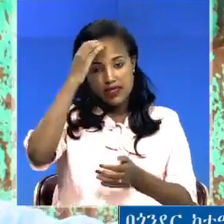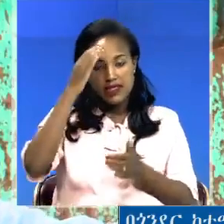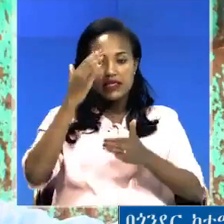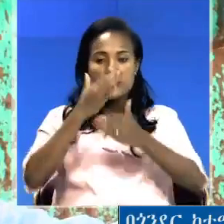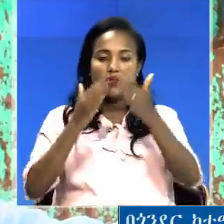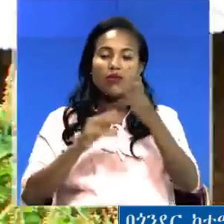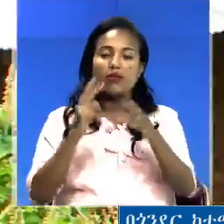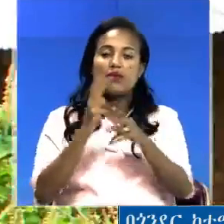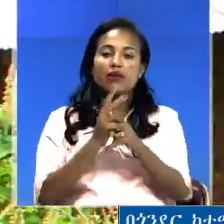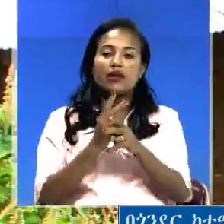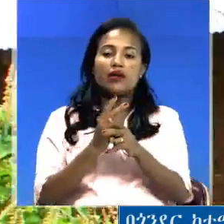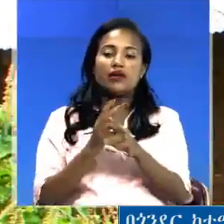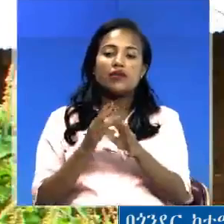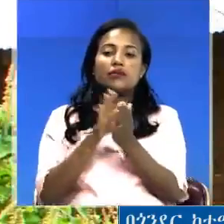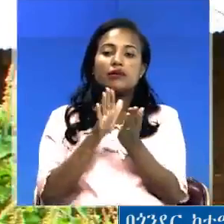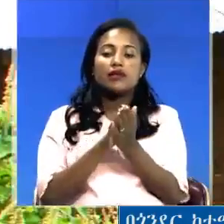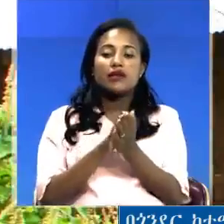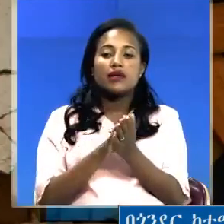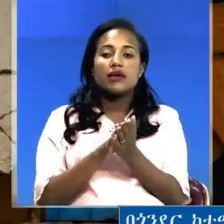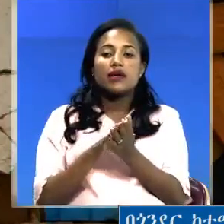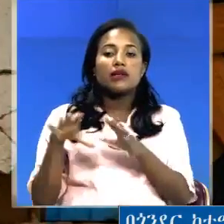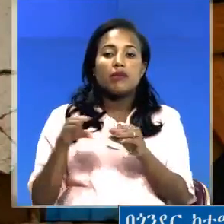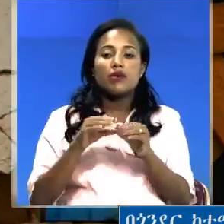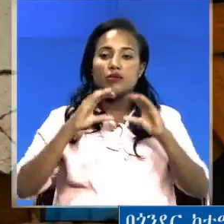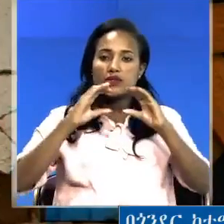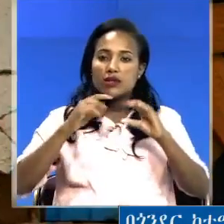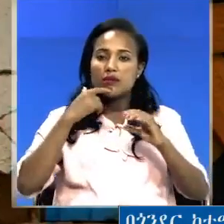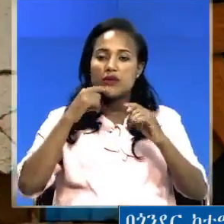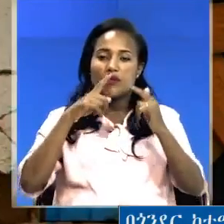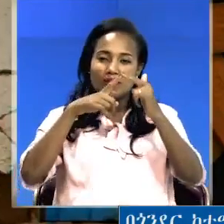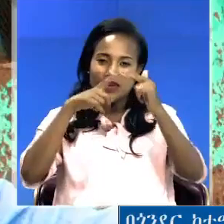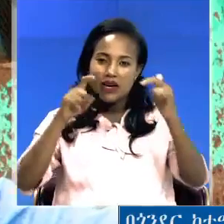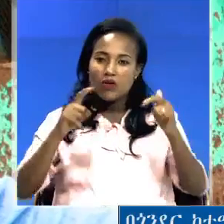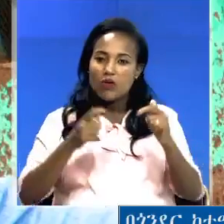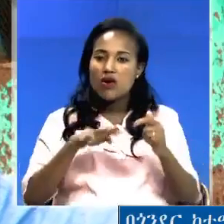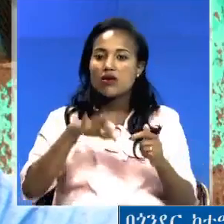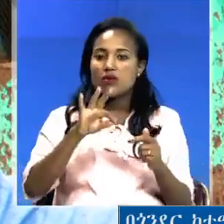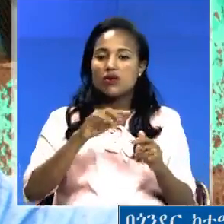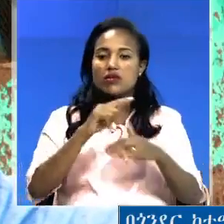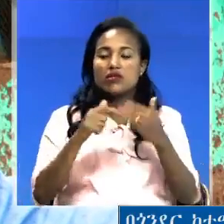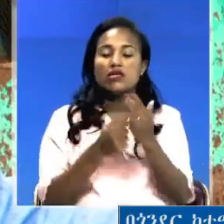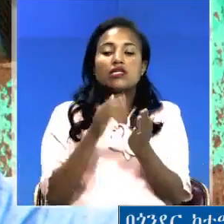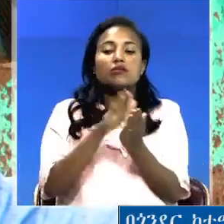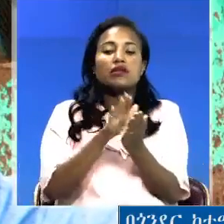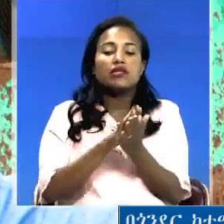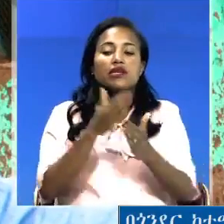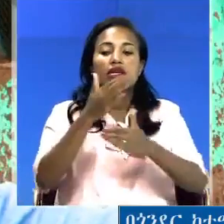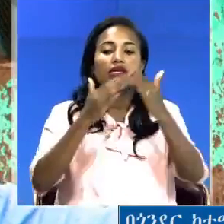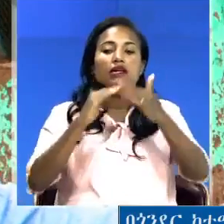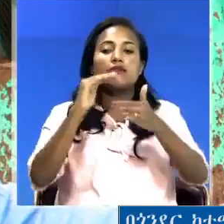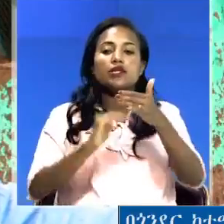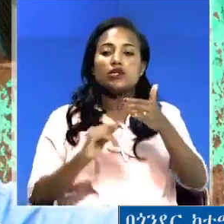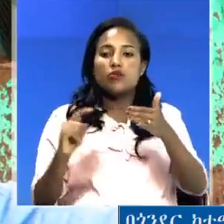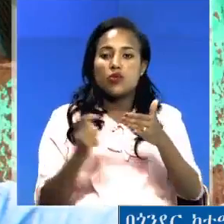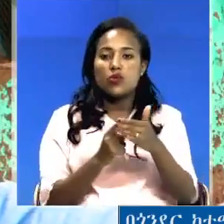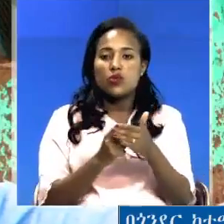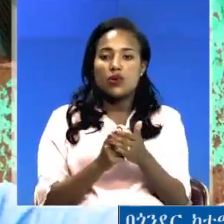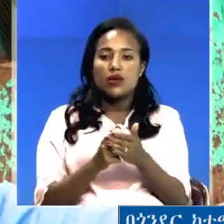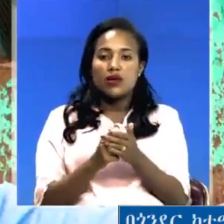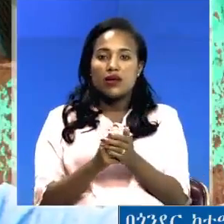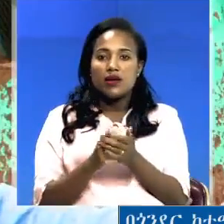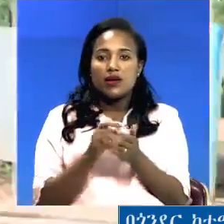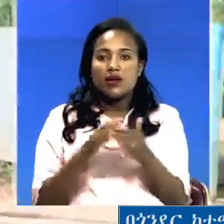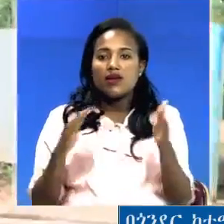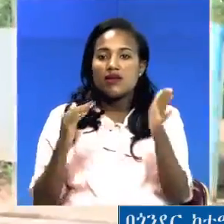ቤት ተማሪዎችን አስተምራለሁ ከሚለው አንጻር ፍጹም የሚቃረን ሆኖ ይገኛል። ስለዚህ ትምህርት ቤታችን ከስታንዳርድ በታች መሆኑ መማር ማስተማሩ ላይ እንቅፋት